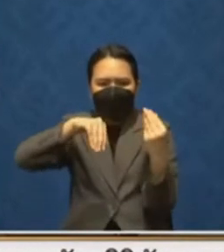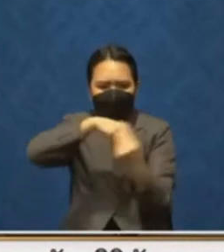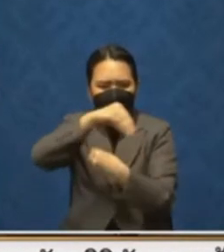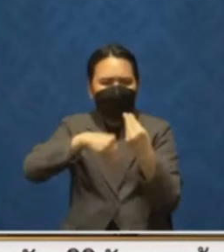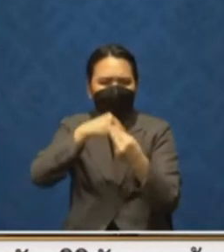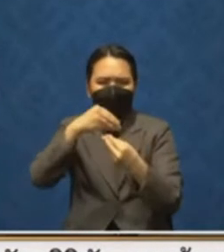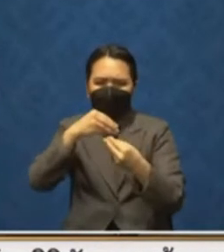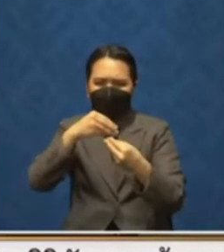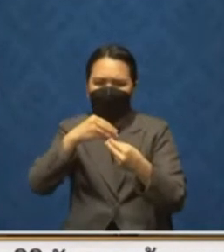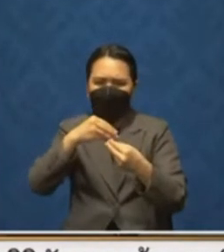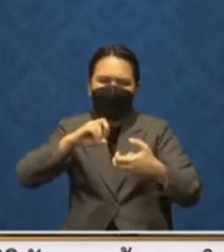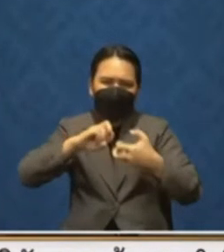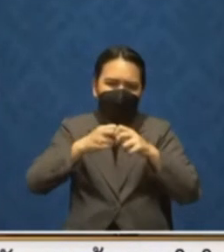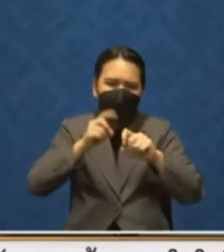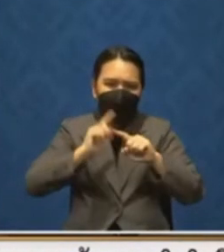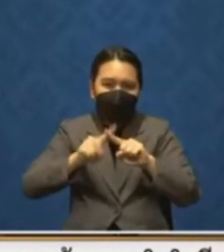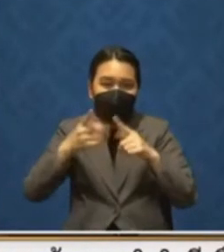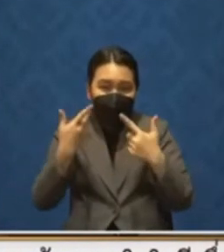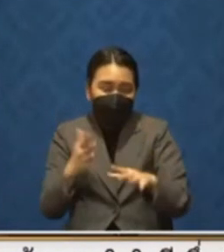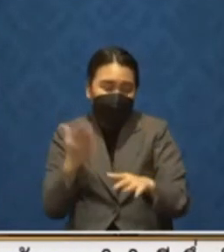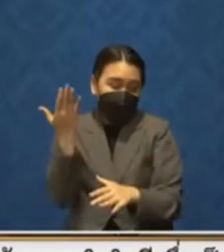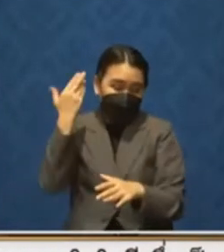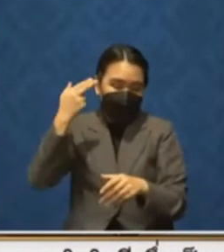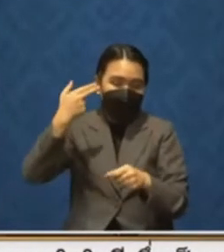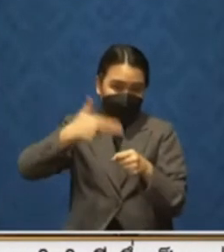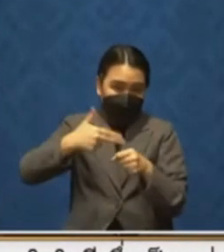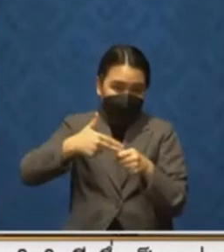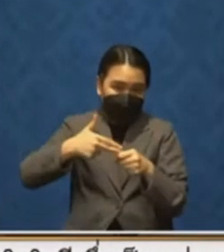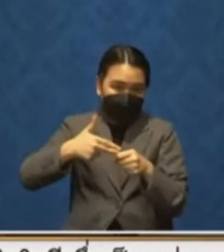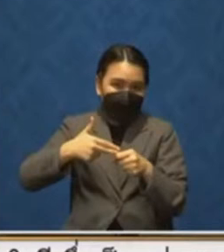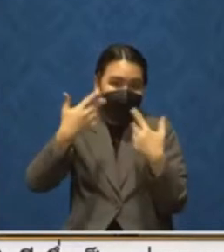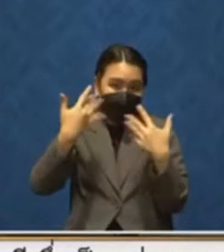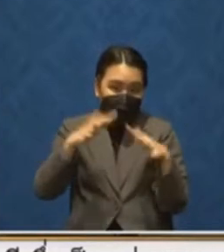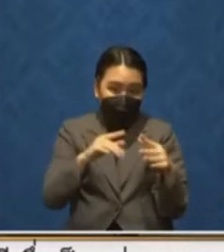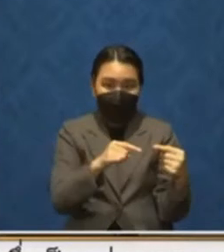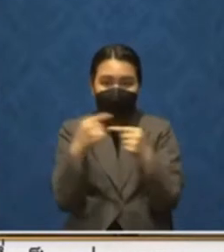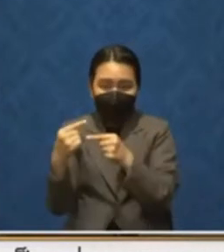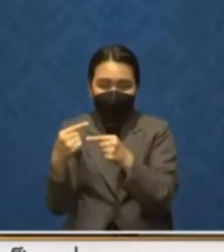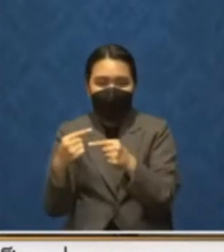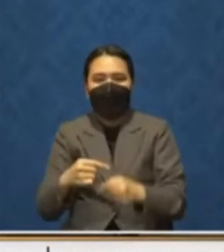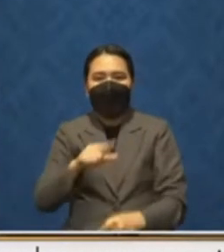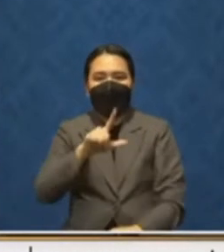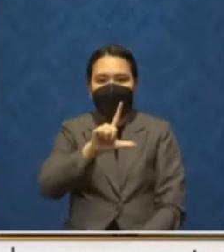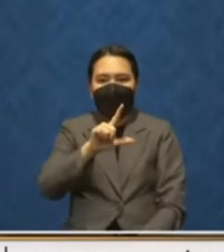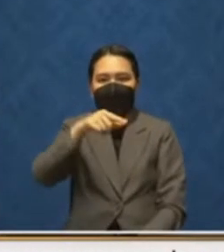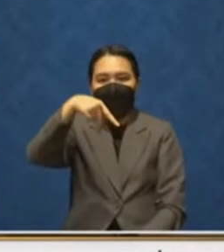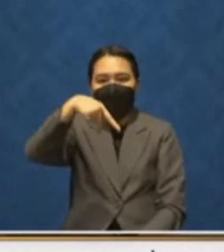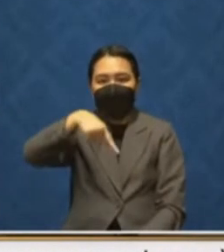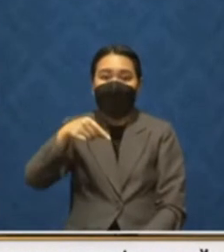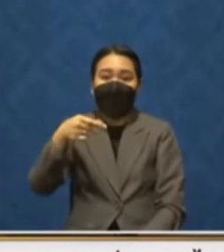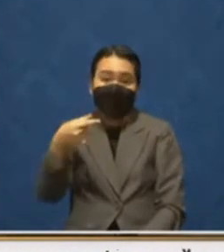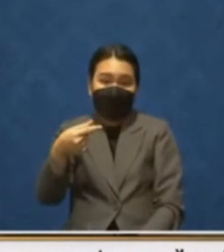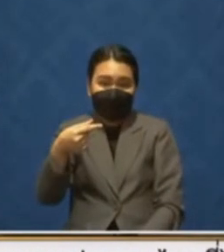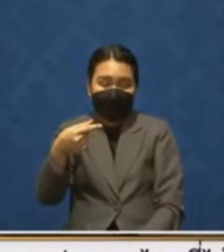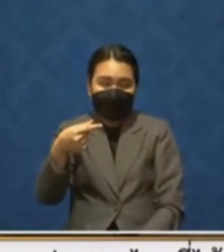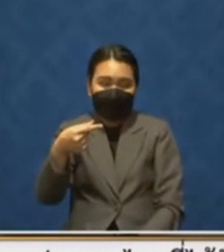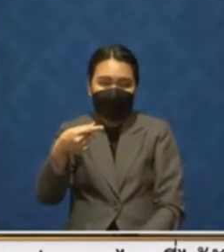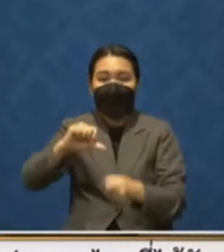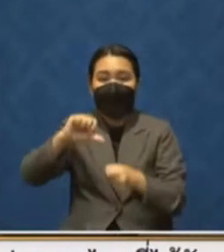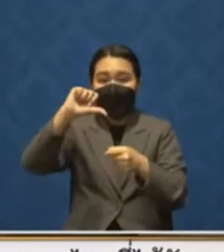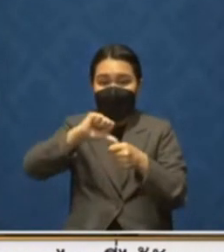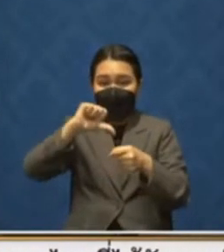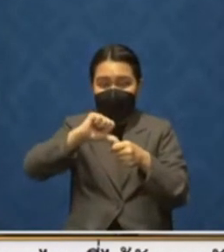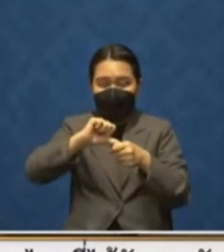ขาดมันน่ะทำต่อไปเดี๋ยวจะเป็นค่า EVพีพีจีก๊าซLP